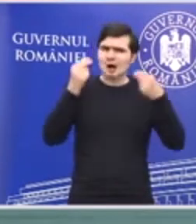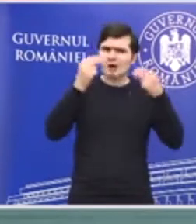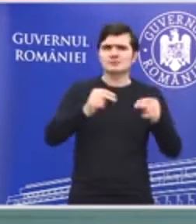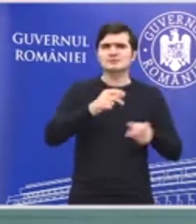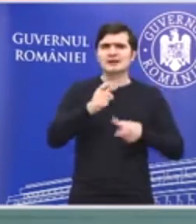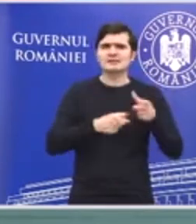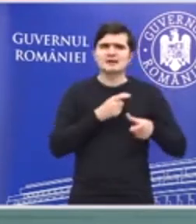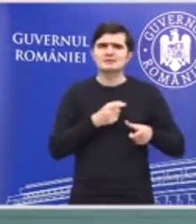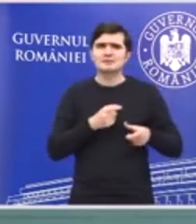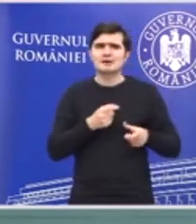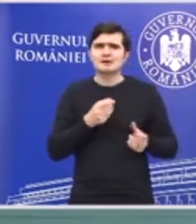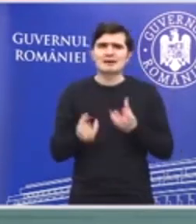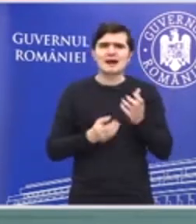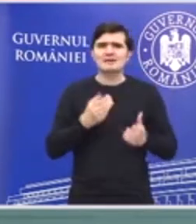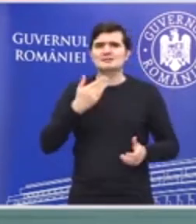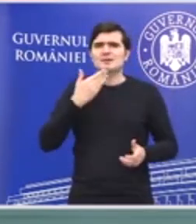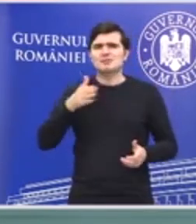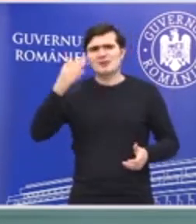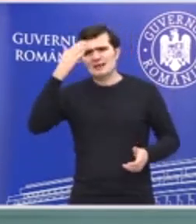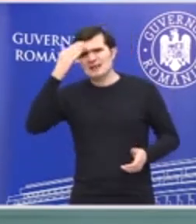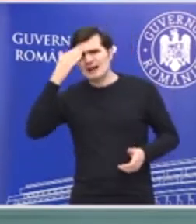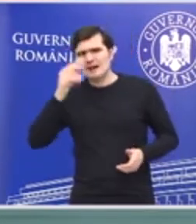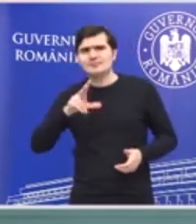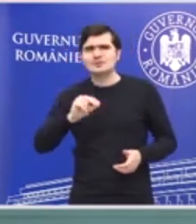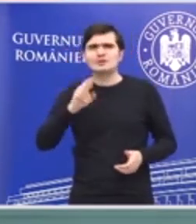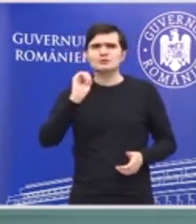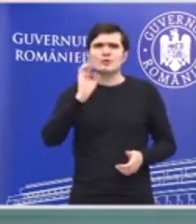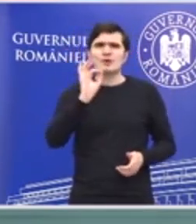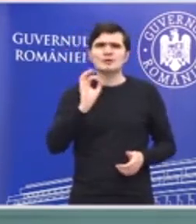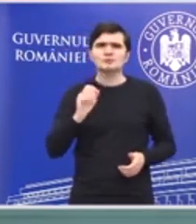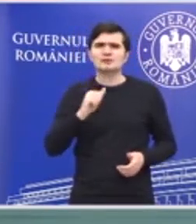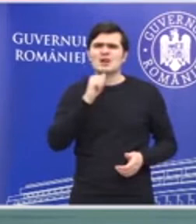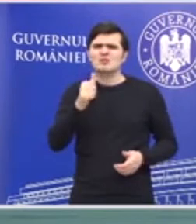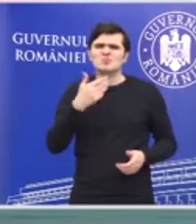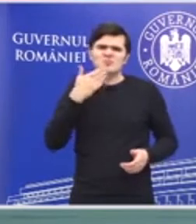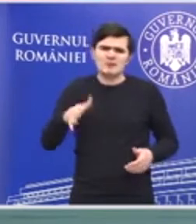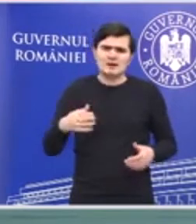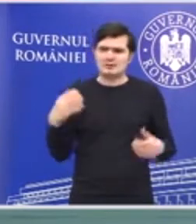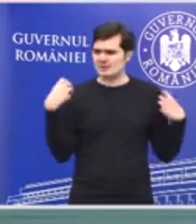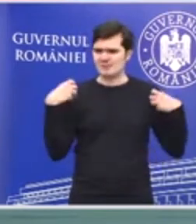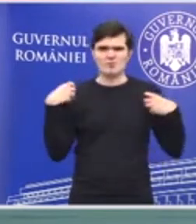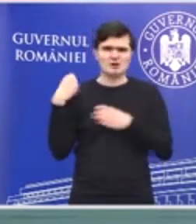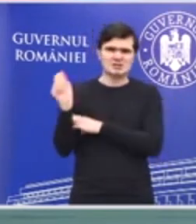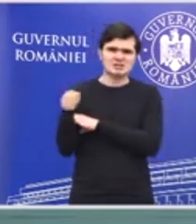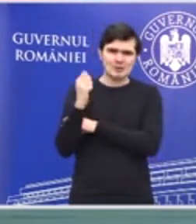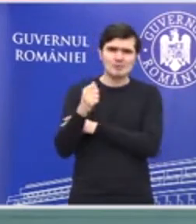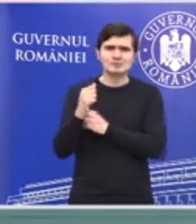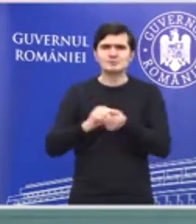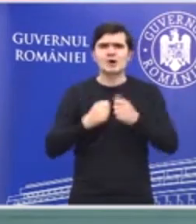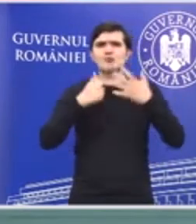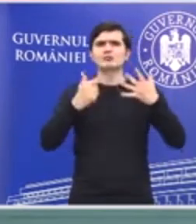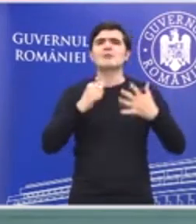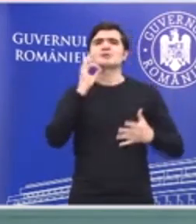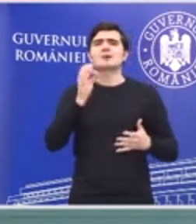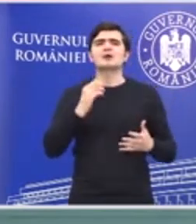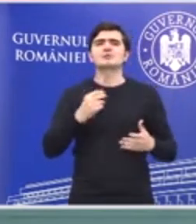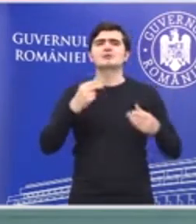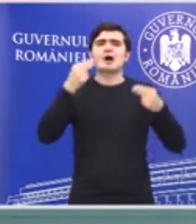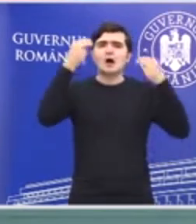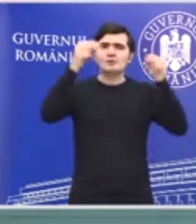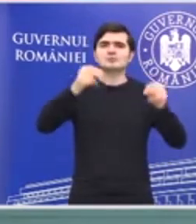raportate reacții de tip cefalee, durere de cap, 39% dureri musculare sau articulare, 17%